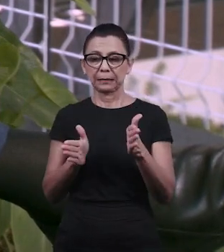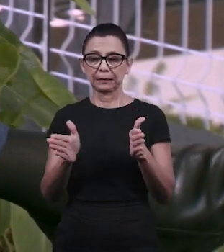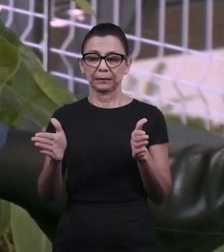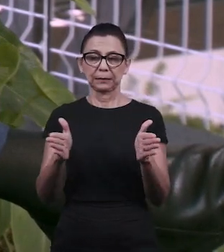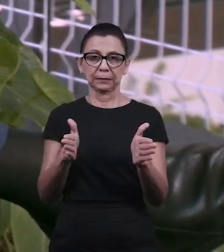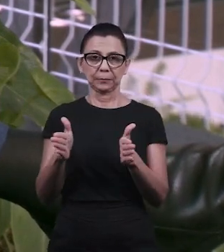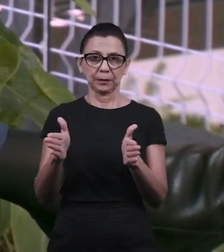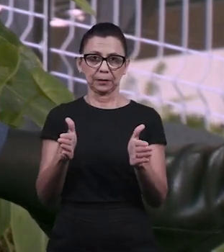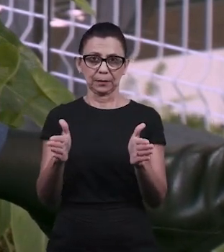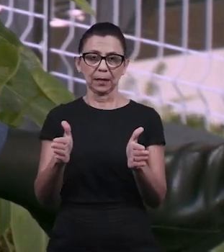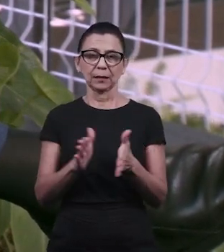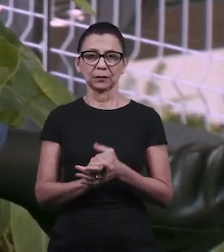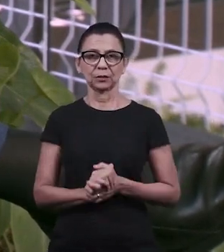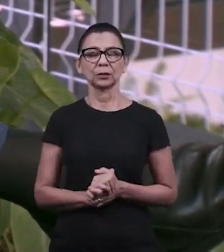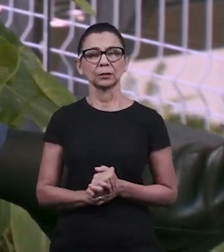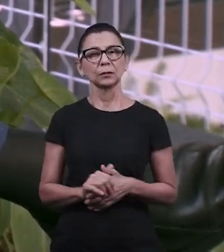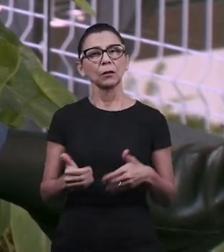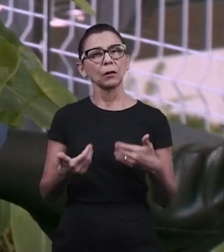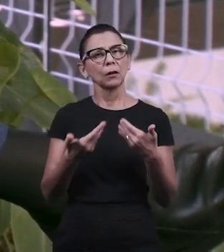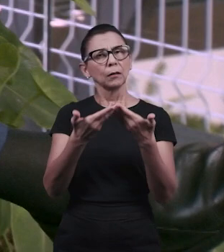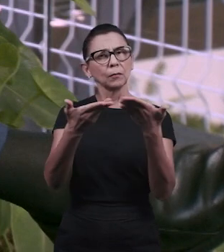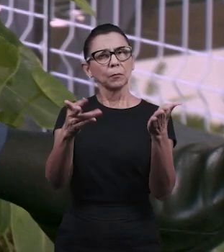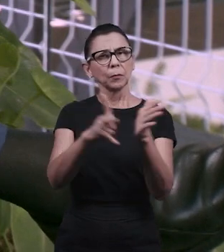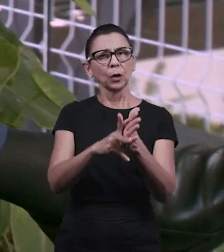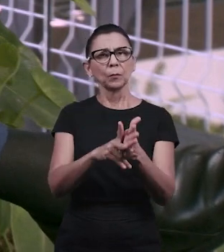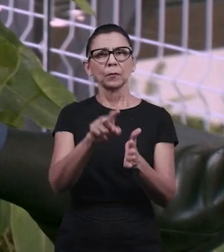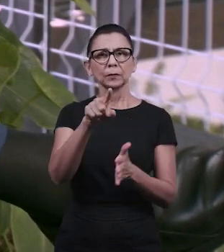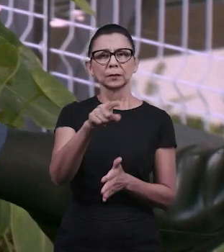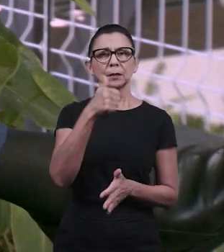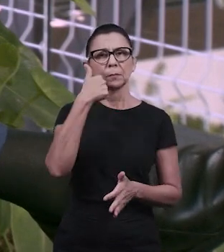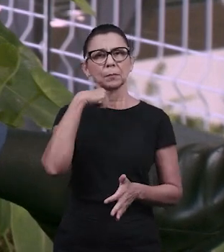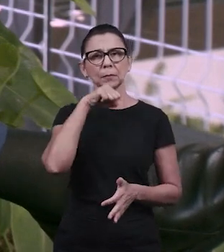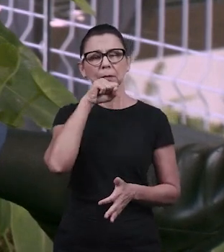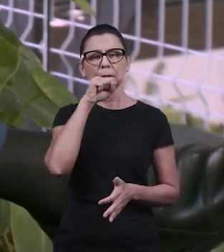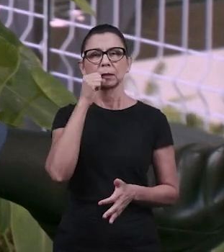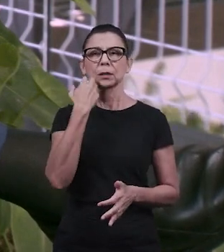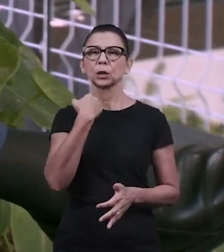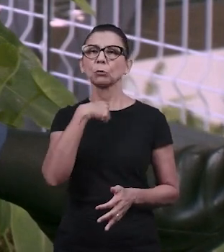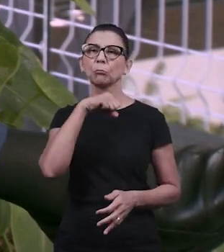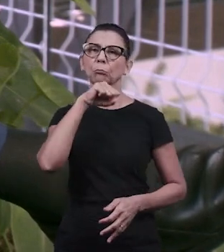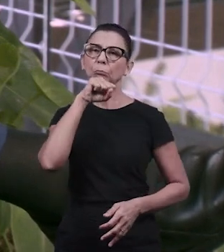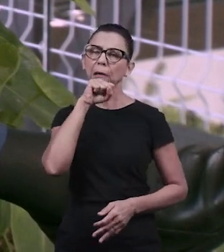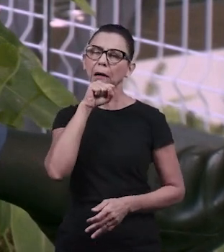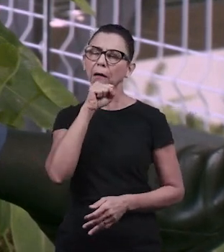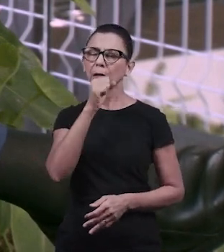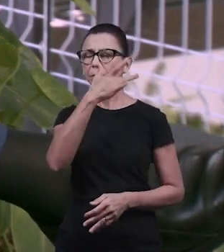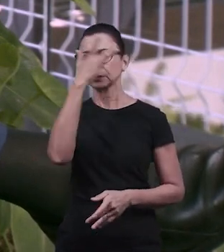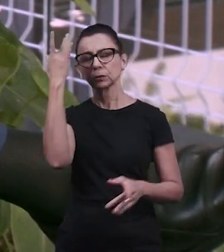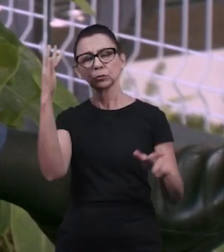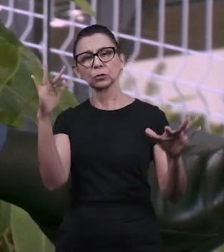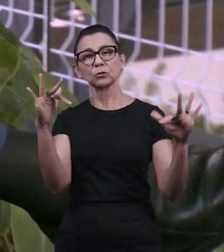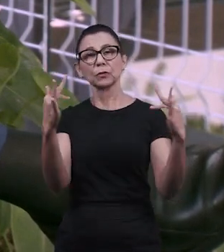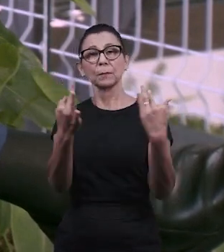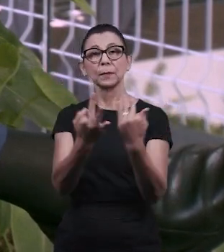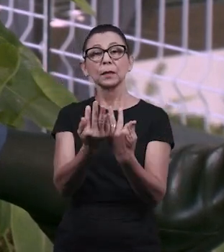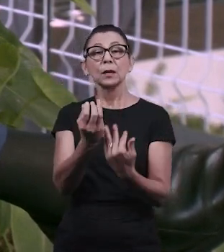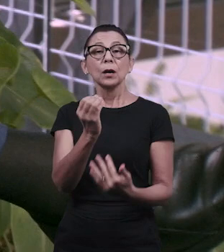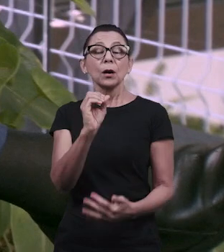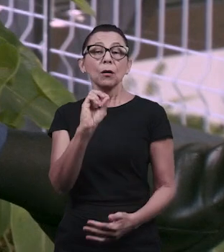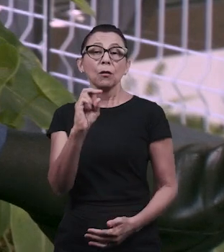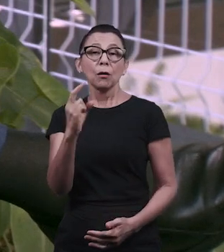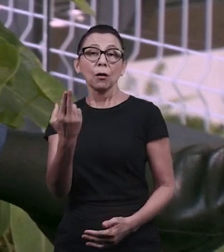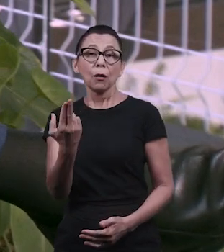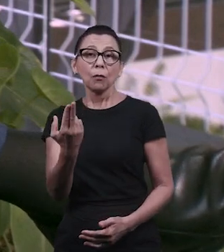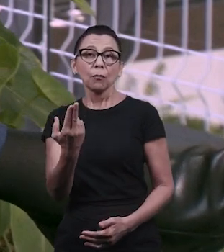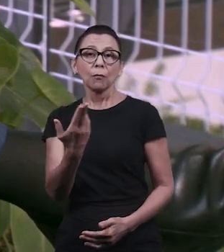детьми, с различными отклонениями в развитии. Мы